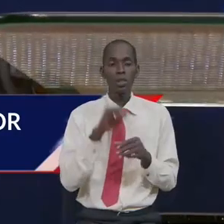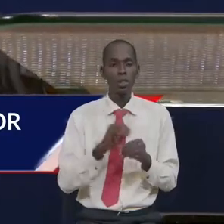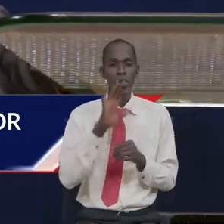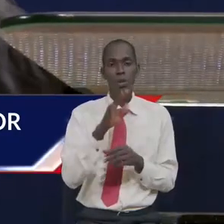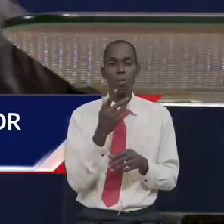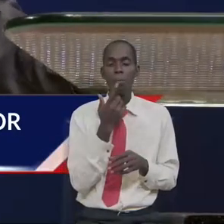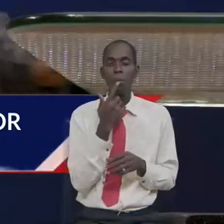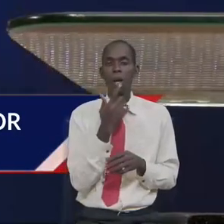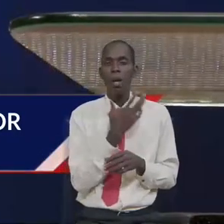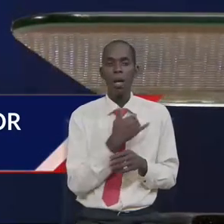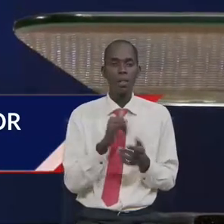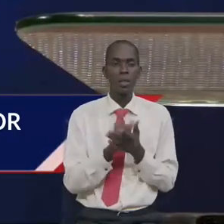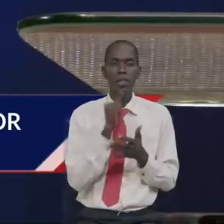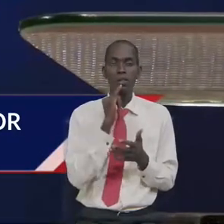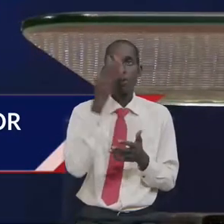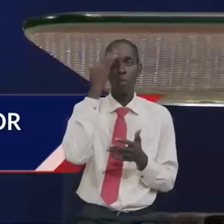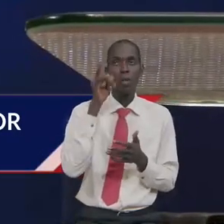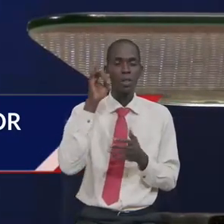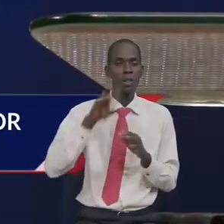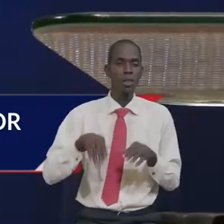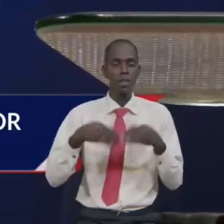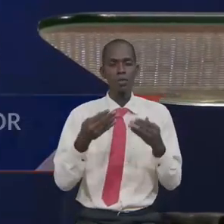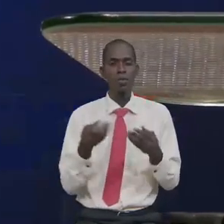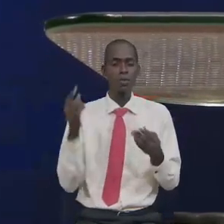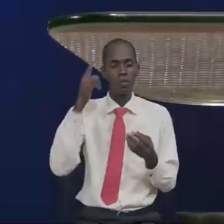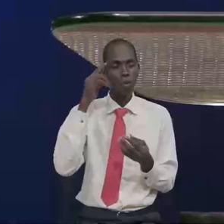cela, il vous délivre pour plus d'utilité,